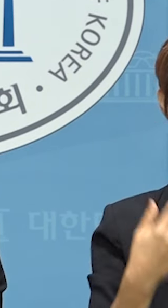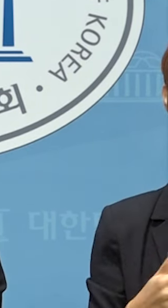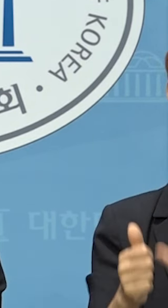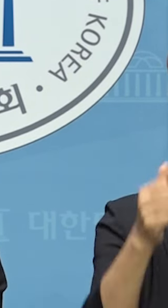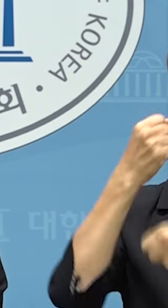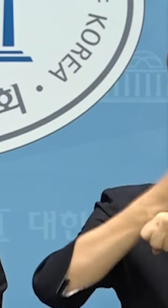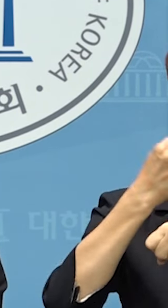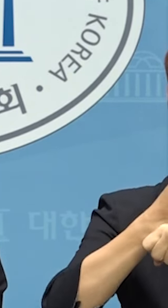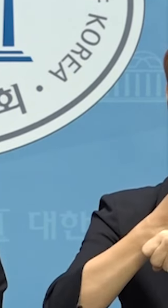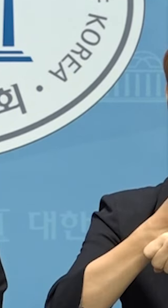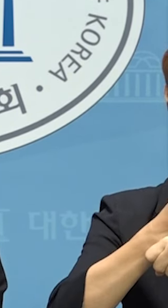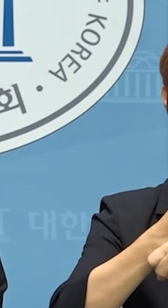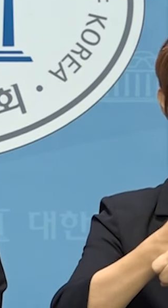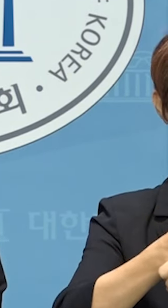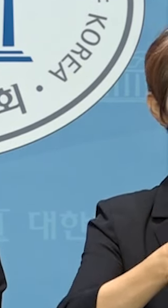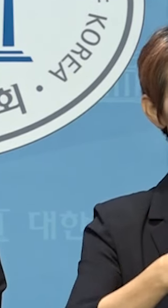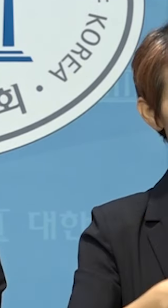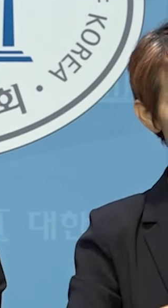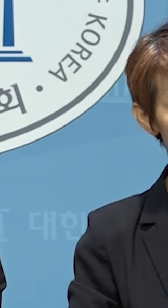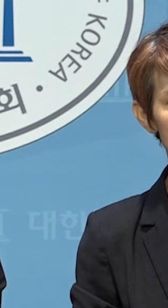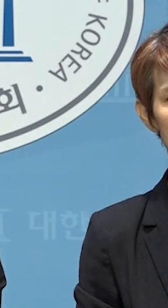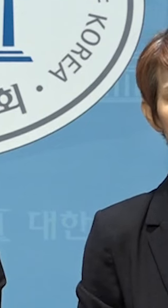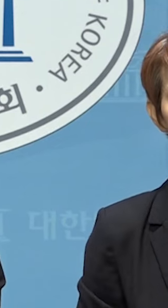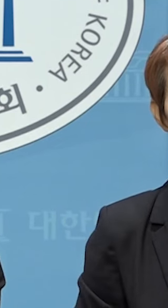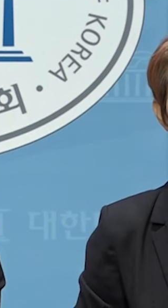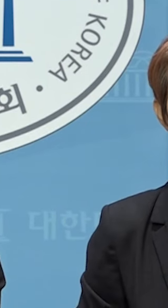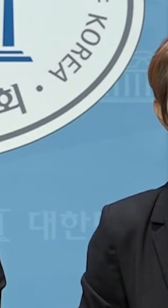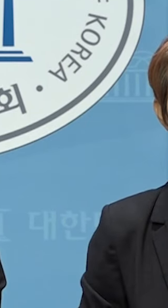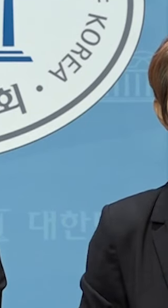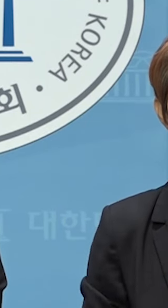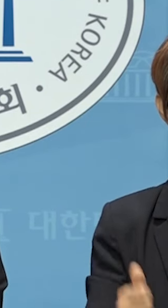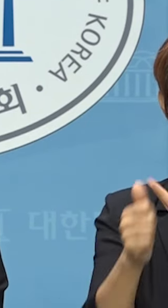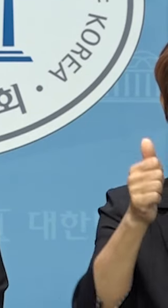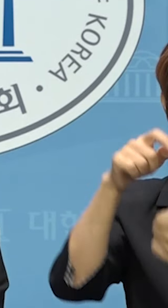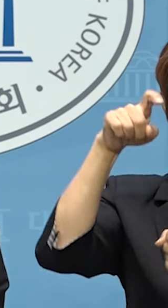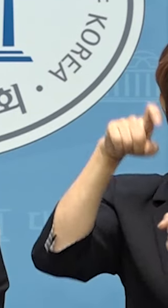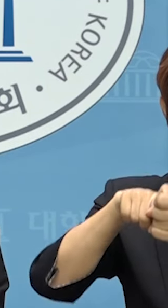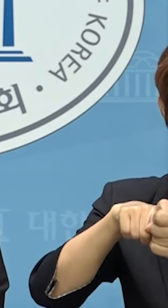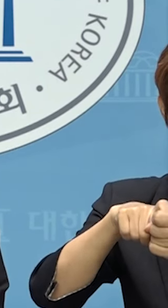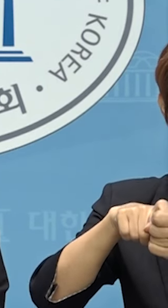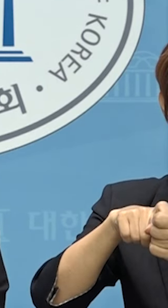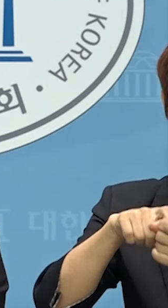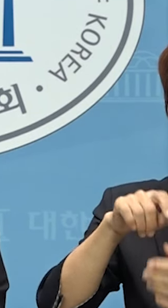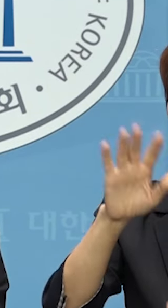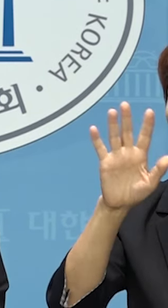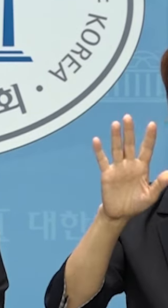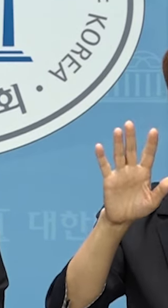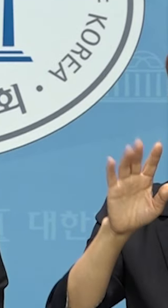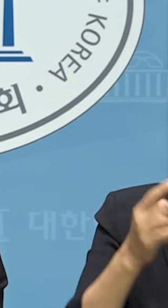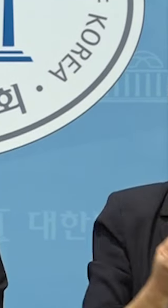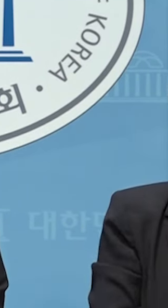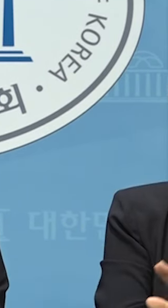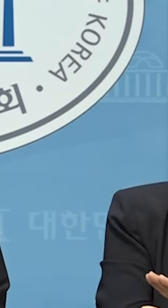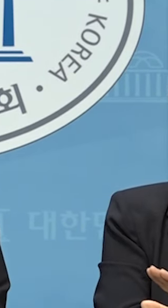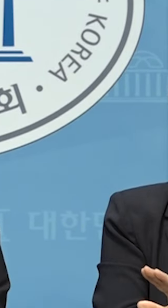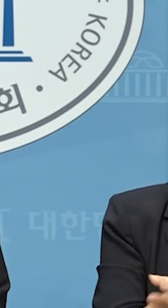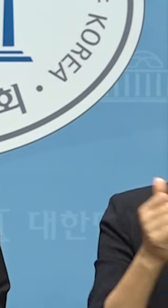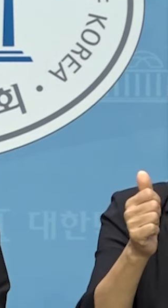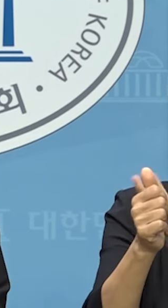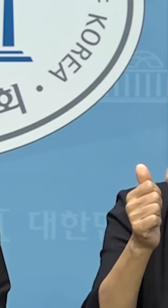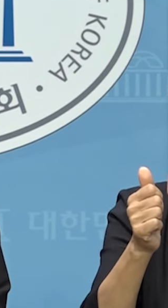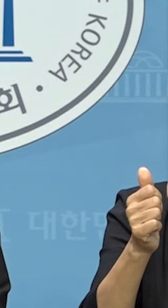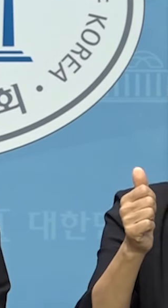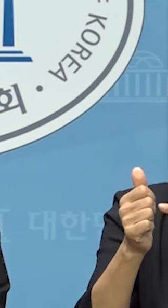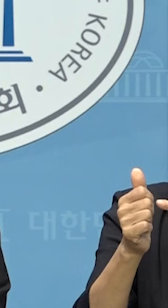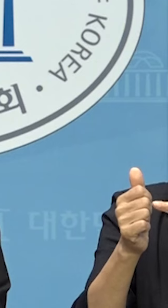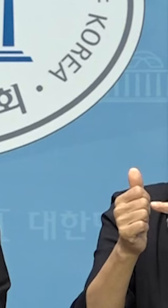탄핵하다 무차별적 공세는 탄핵을 이루겠다는 목적보다 그저 탄핵을